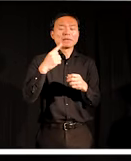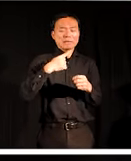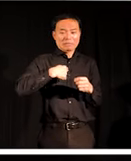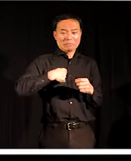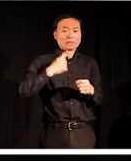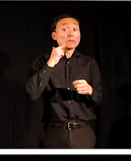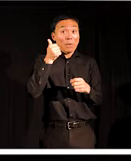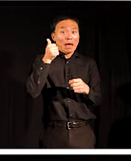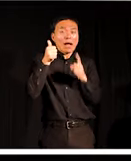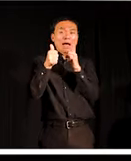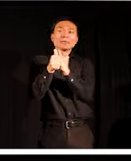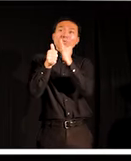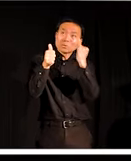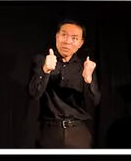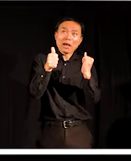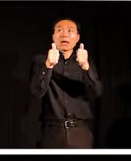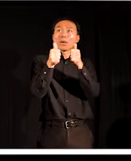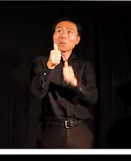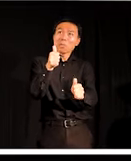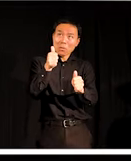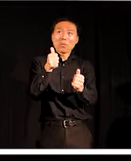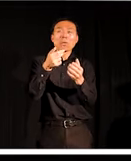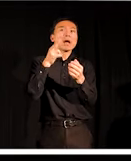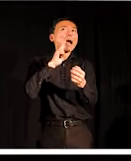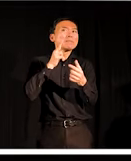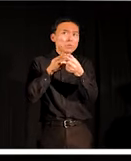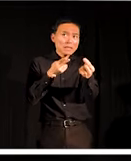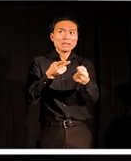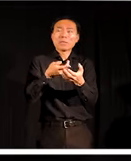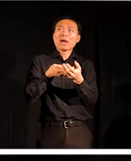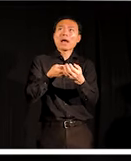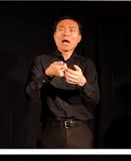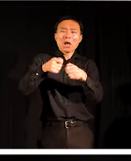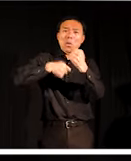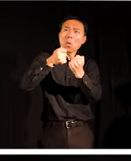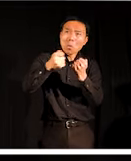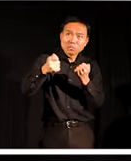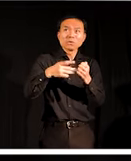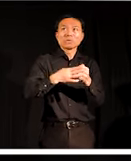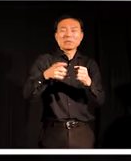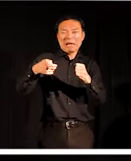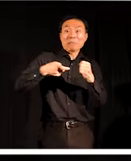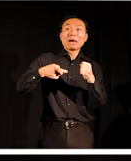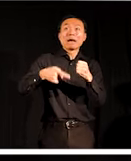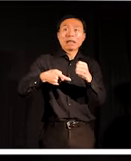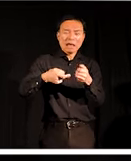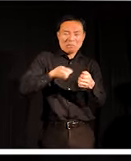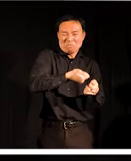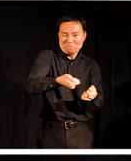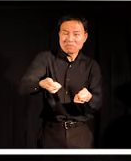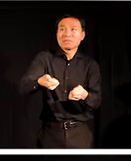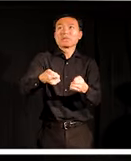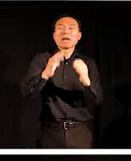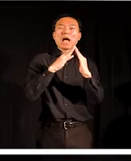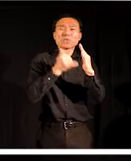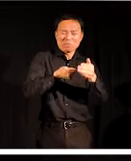我が子を上そやロープや鎌などで殺すということが起きたんですね